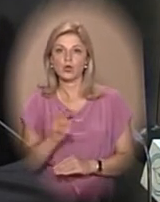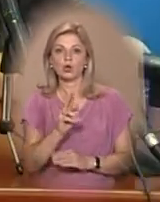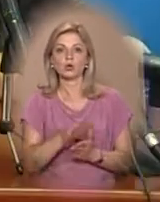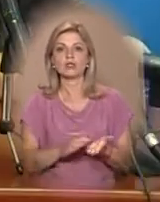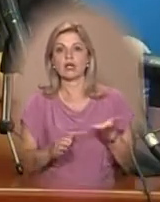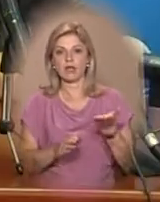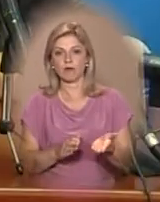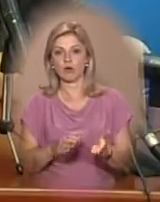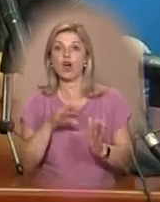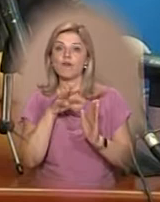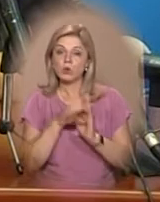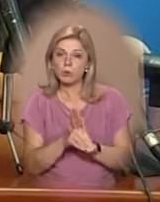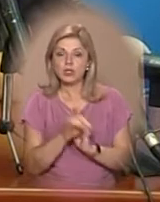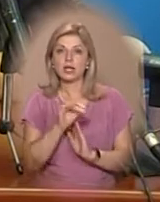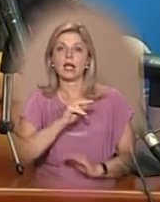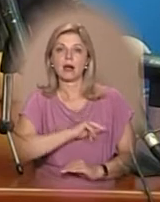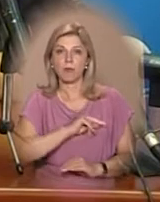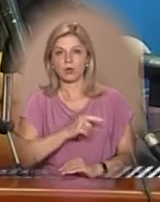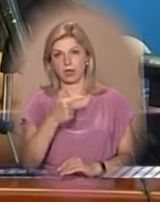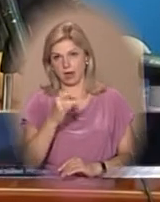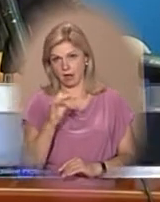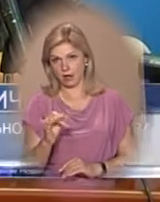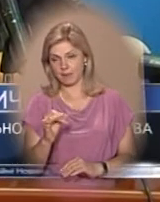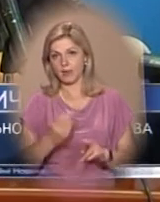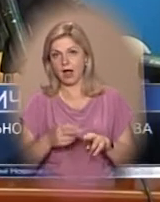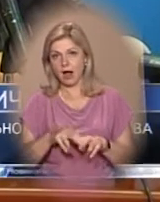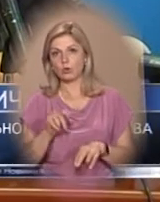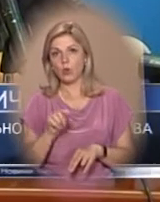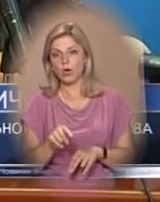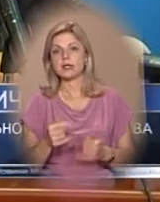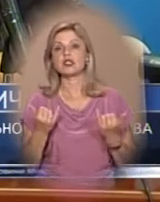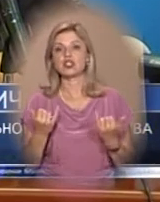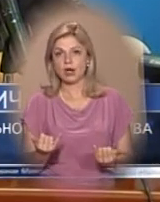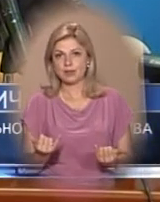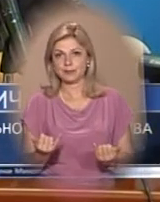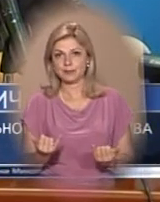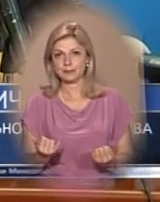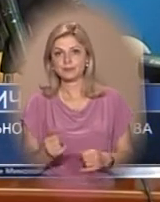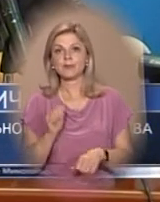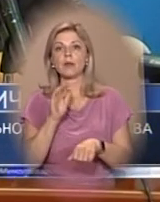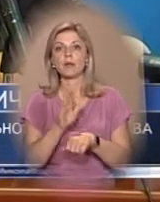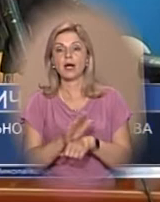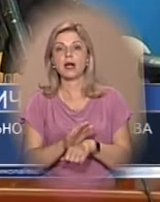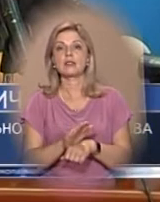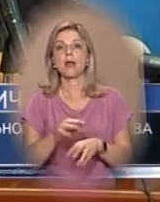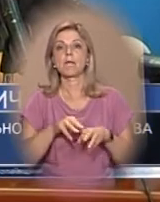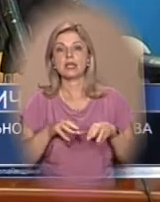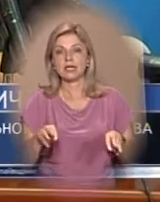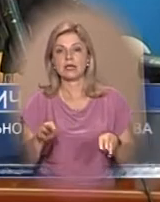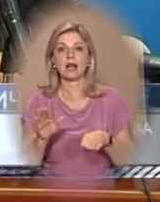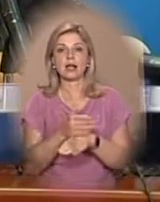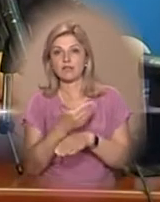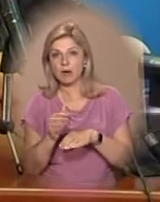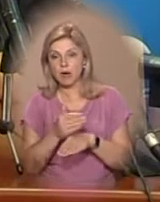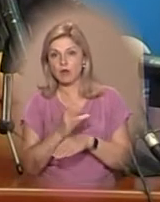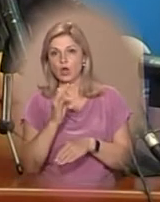заявки. В том числе и сотрудники ГАИ, которых сейчас приказом министра расформировали, но те, которые